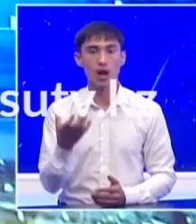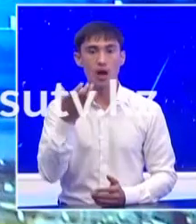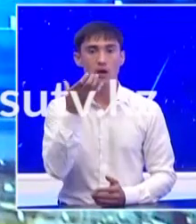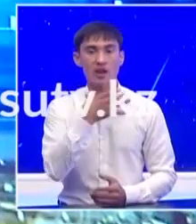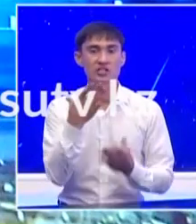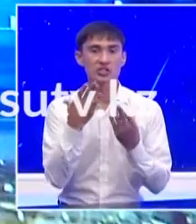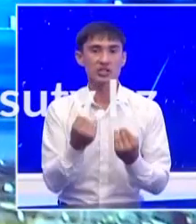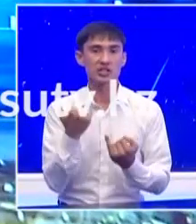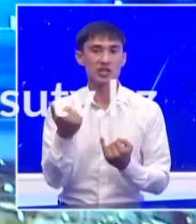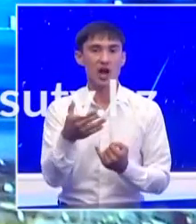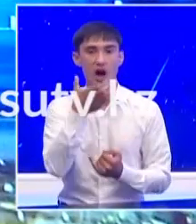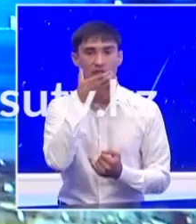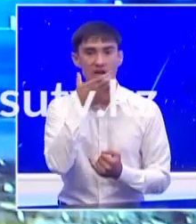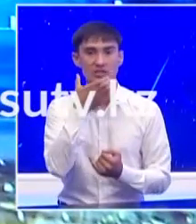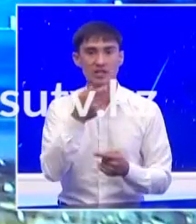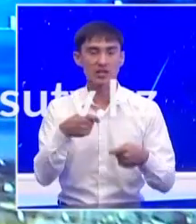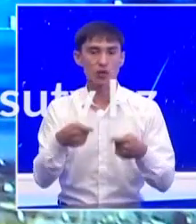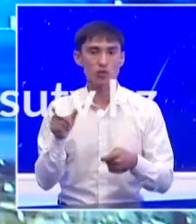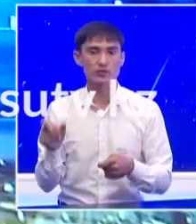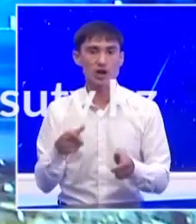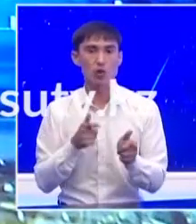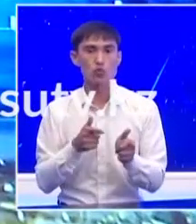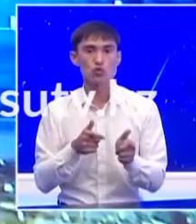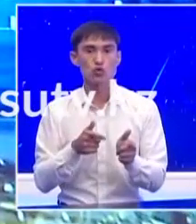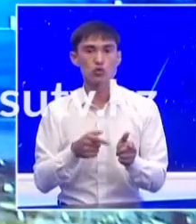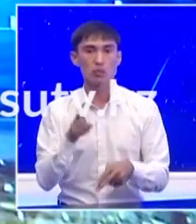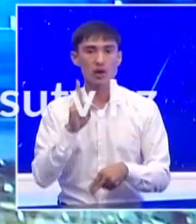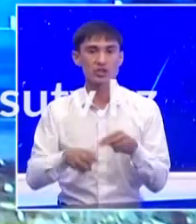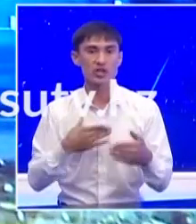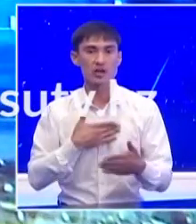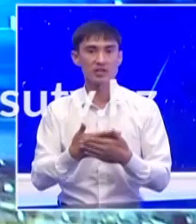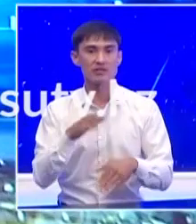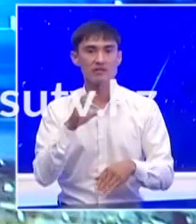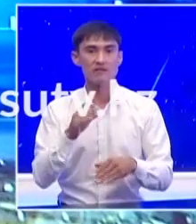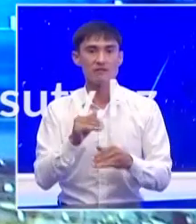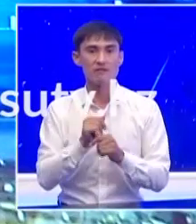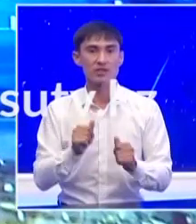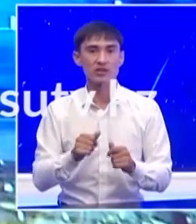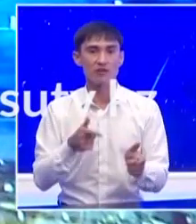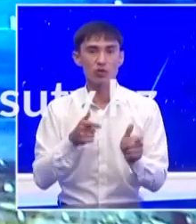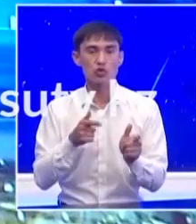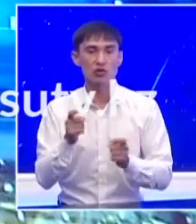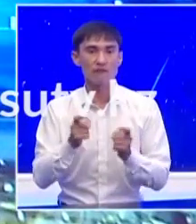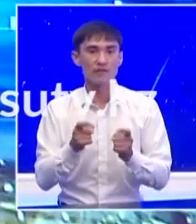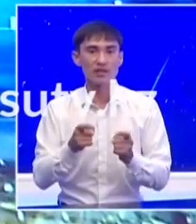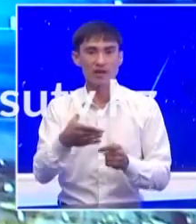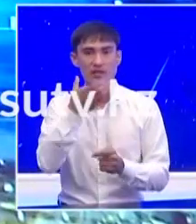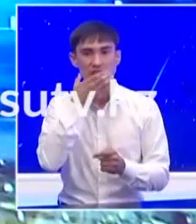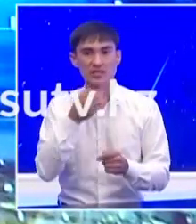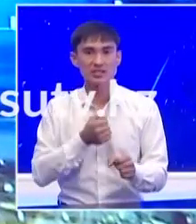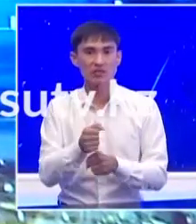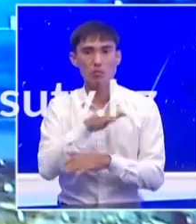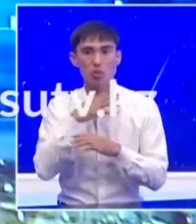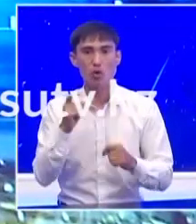Горячие деньки для афганских торговцев оружием. Окончание активной фазы вооруженного конфликта в Афганистане заставляет